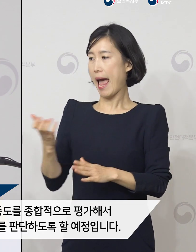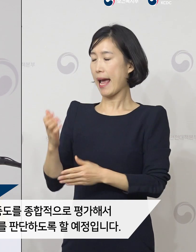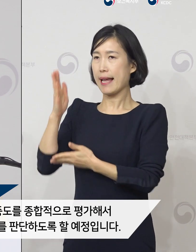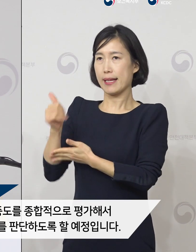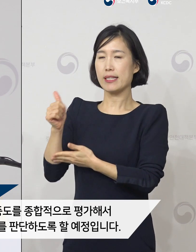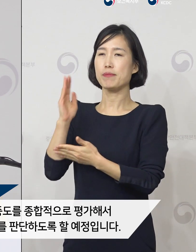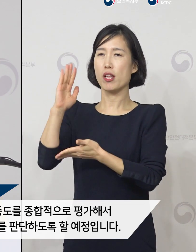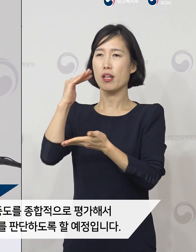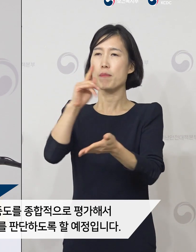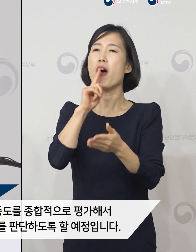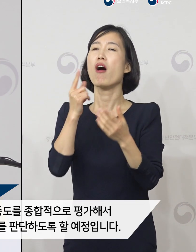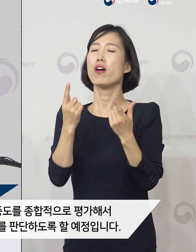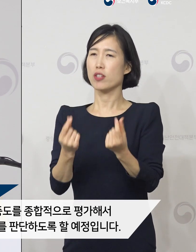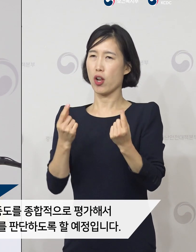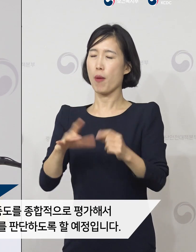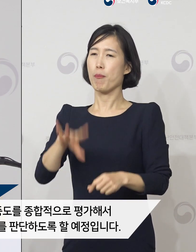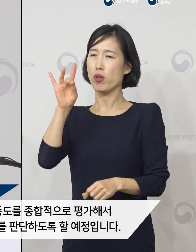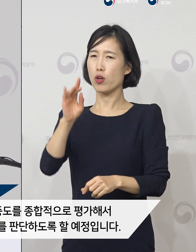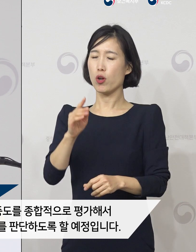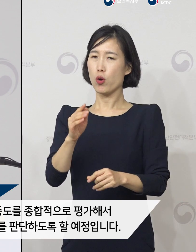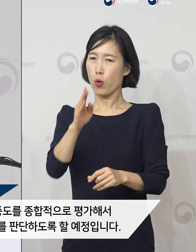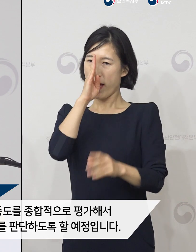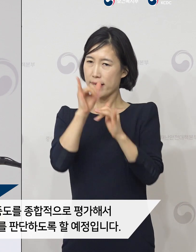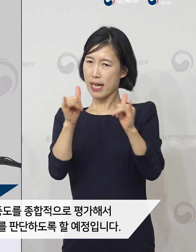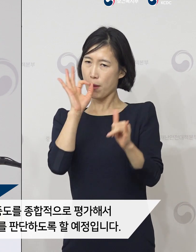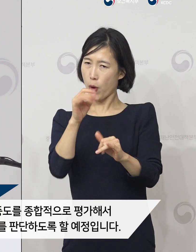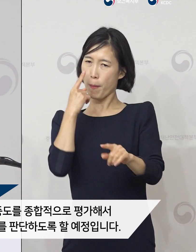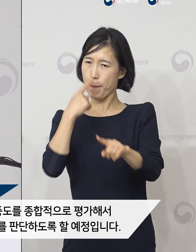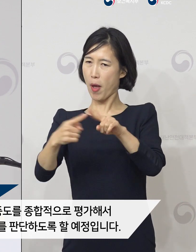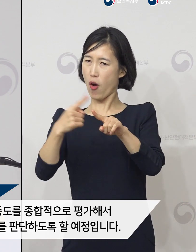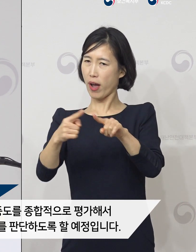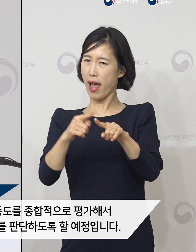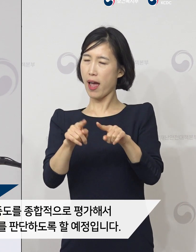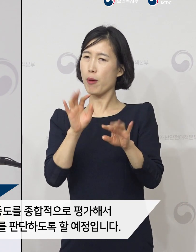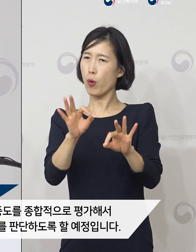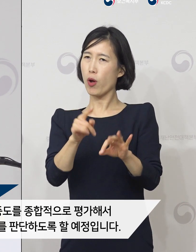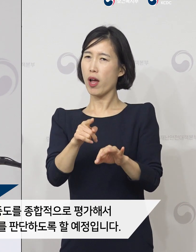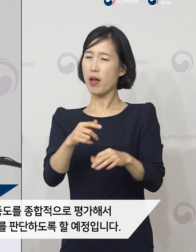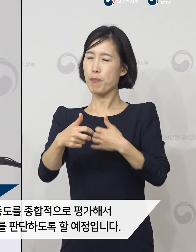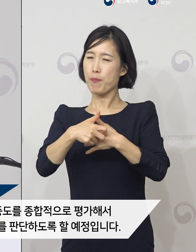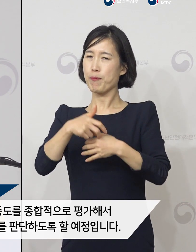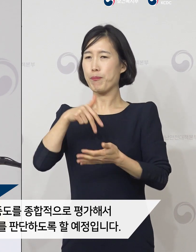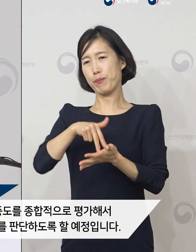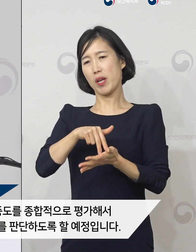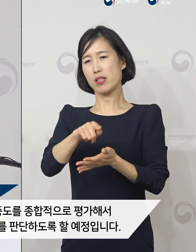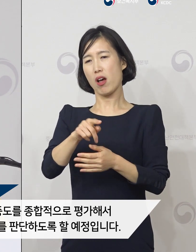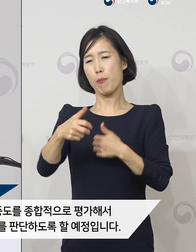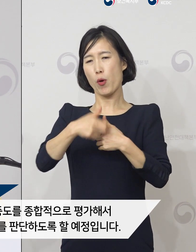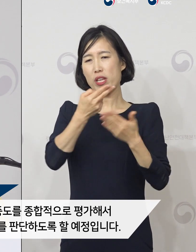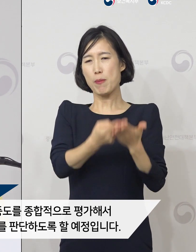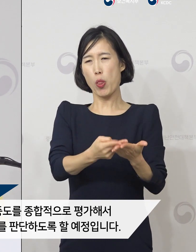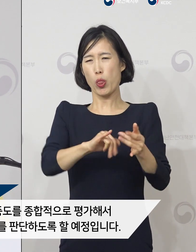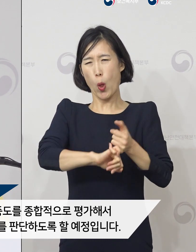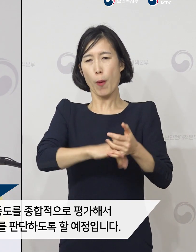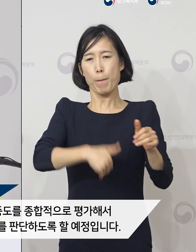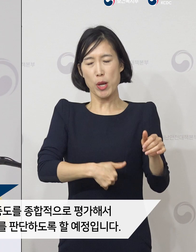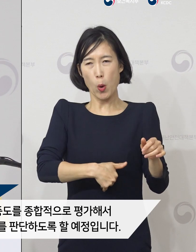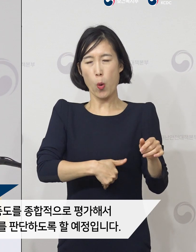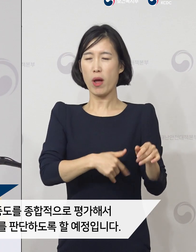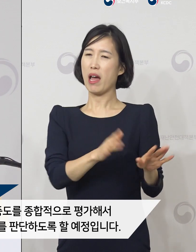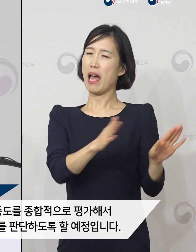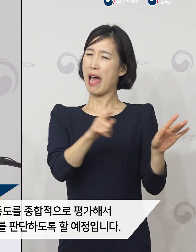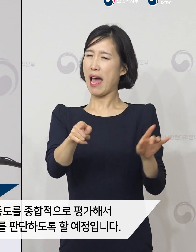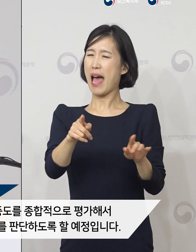장관님께서도 설명해 주셨지만 우선 환자의 중증도를 종합적으로 평가해서 의학적인 입원 치료의 필요와